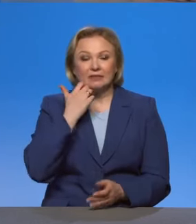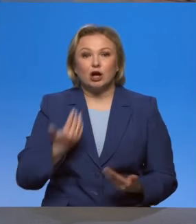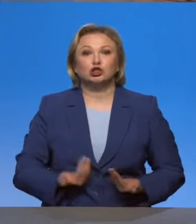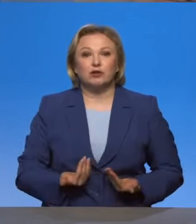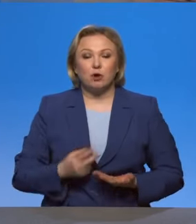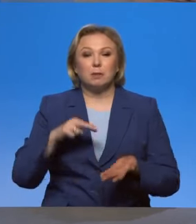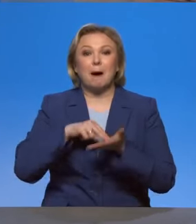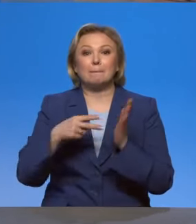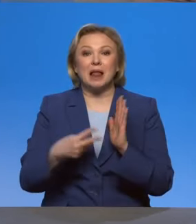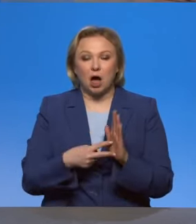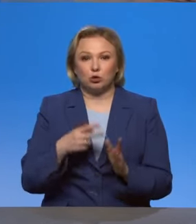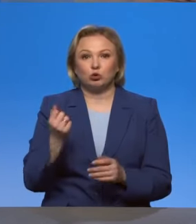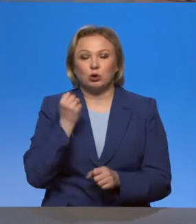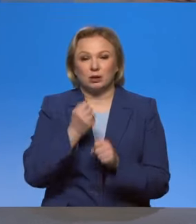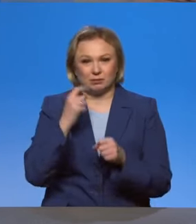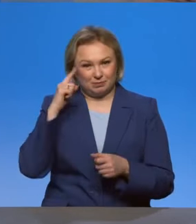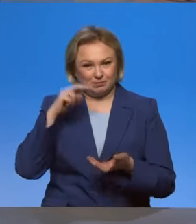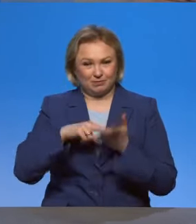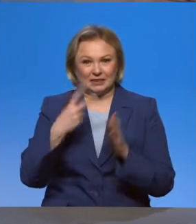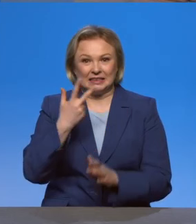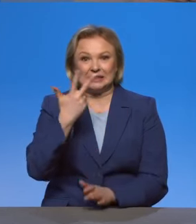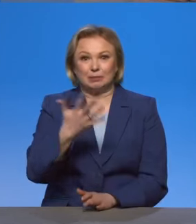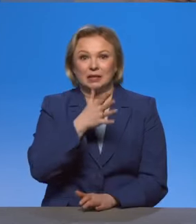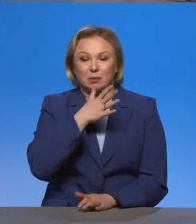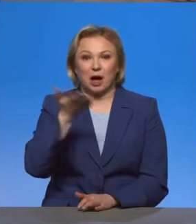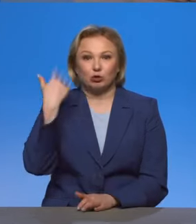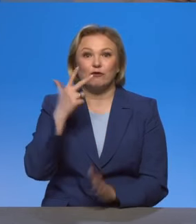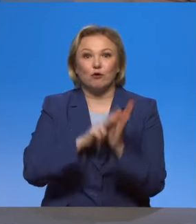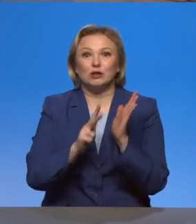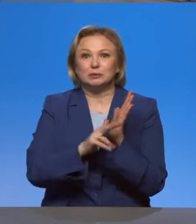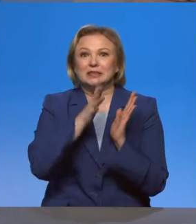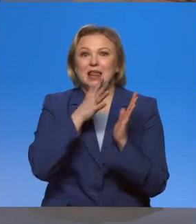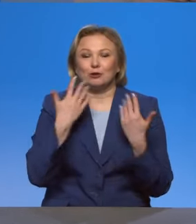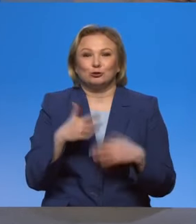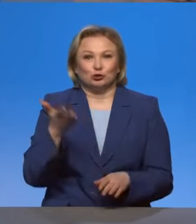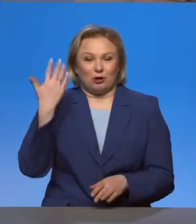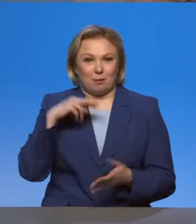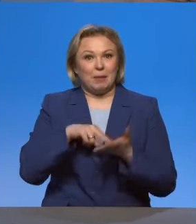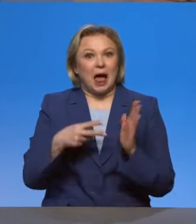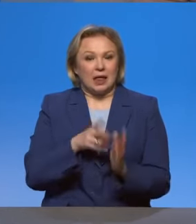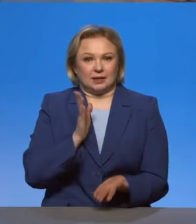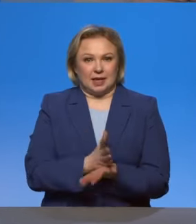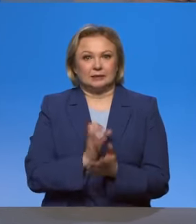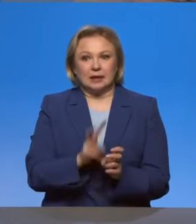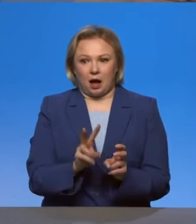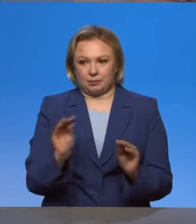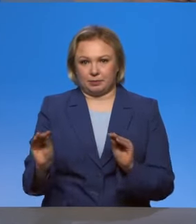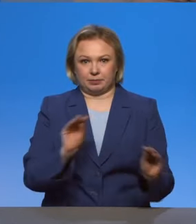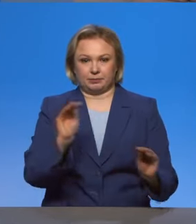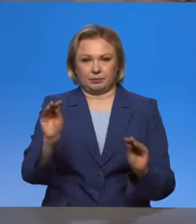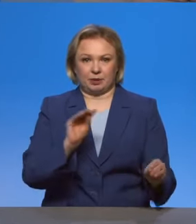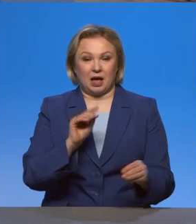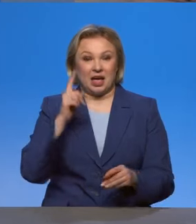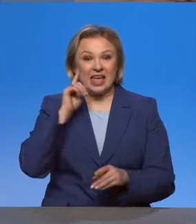разработанную в 1935 году. Понимаете? То есть уже 80 лет. И инфраструктура, она не делается на 5 лет.